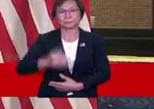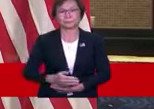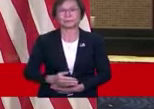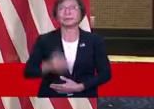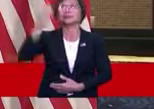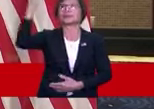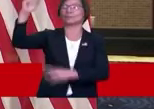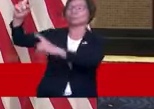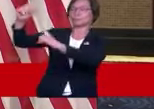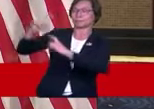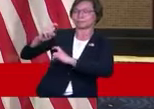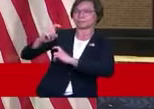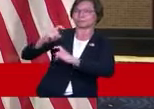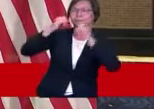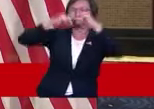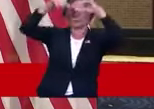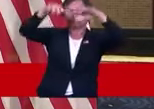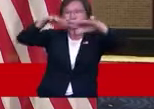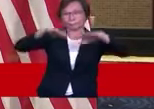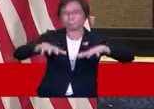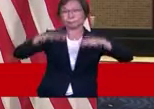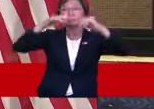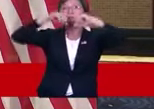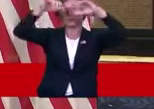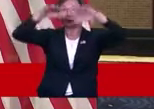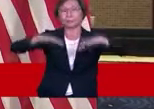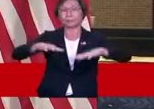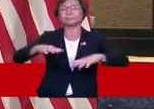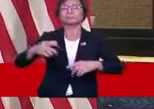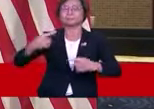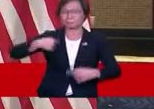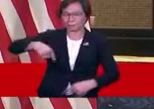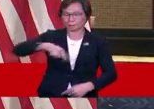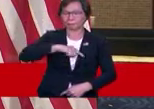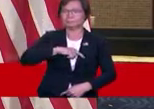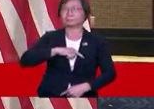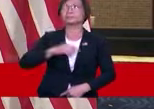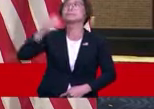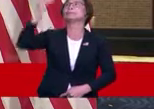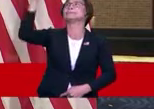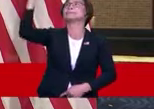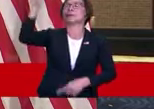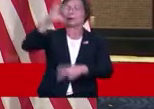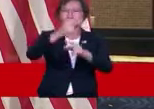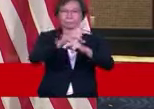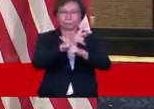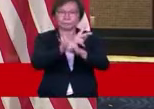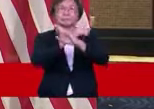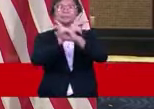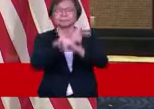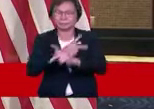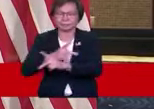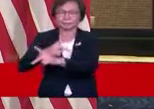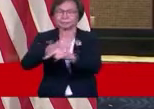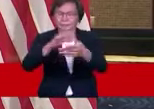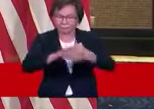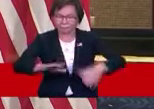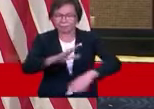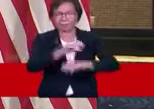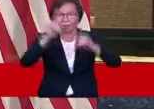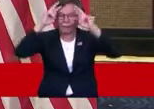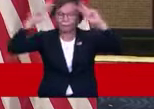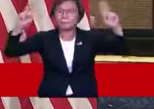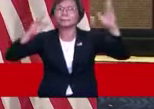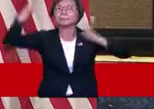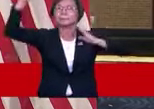engkau kurniakanlah kerahmatan pada kami Hai jikalau Lindungilah keselamatan Neng dan keamanan negara